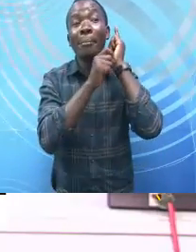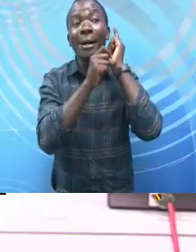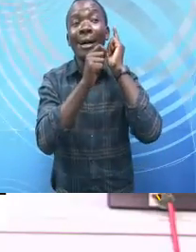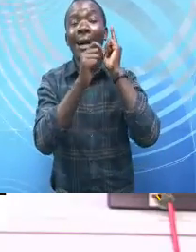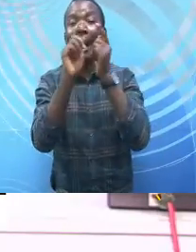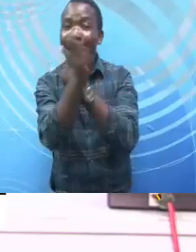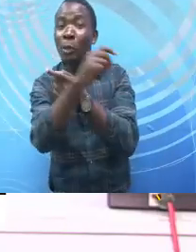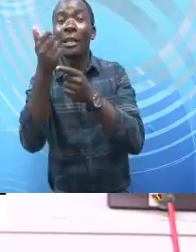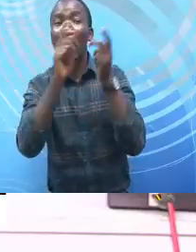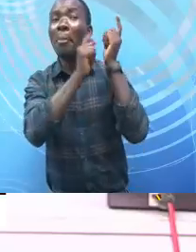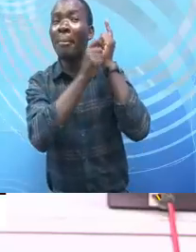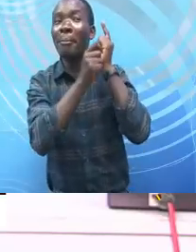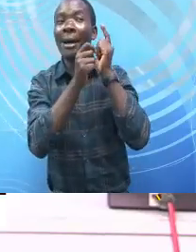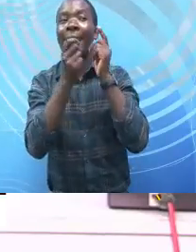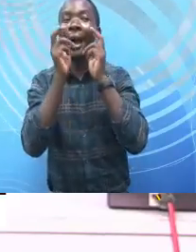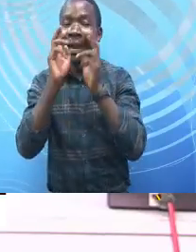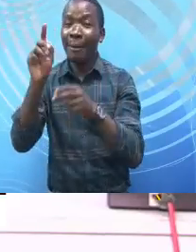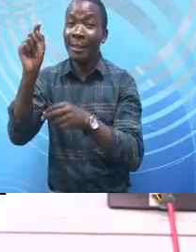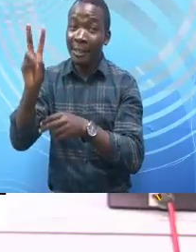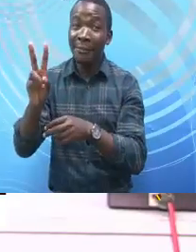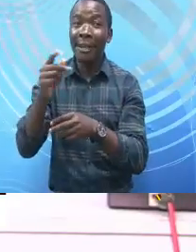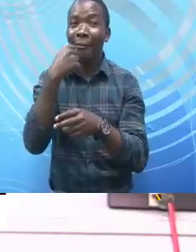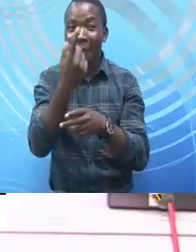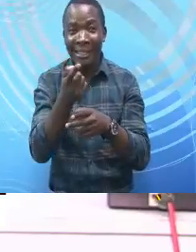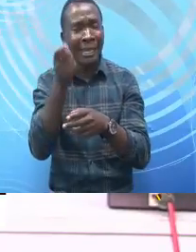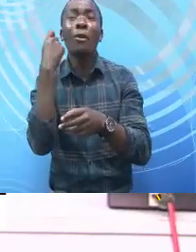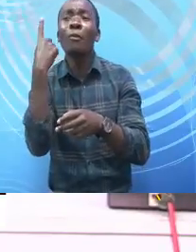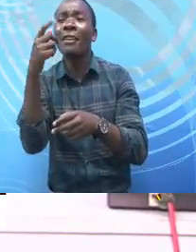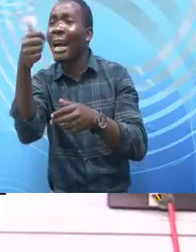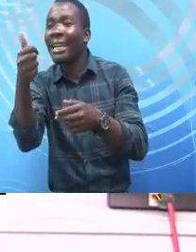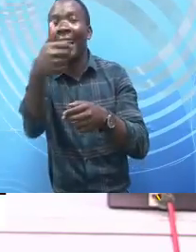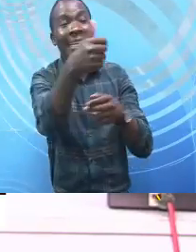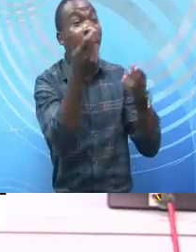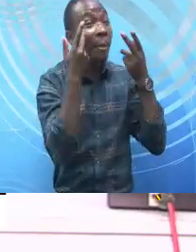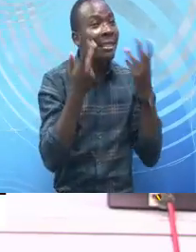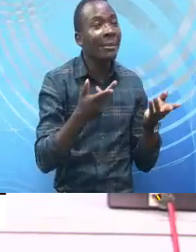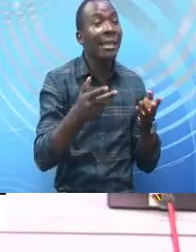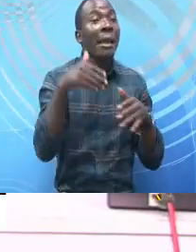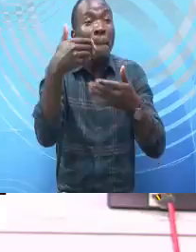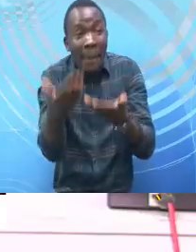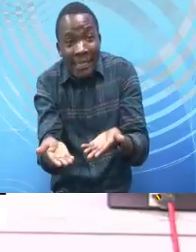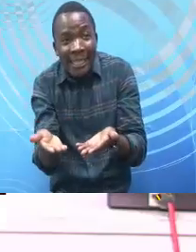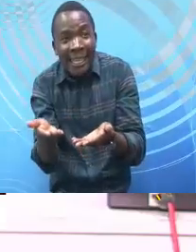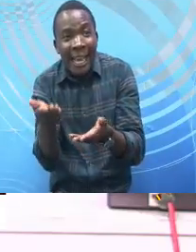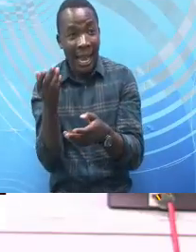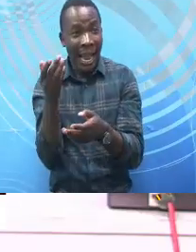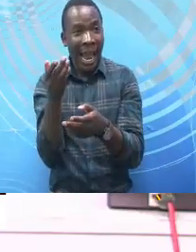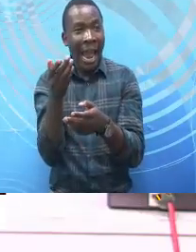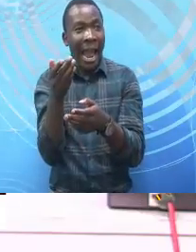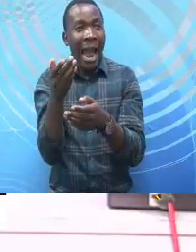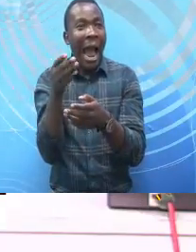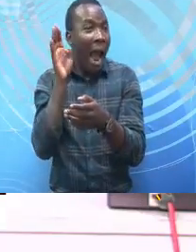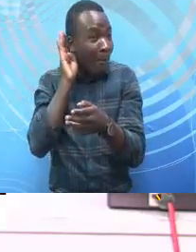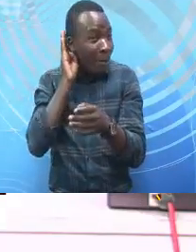kuyindi akaba televiziyo yuvuga amakuru akavuga ati reka nje kumva ibya coronavirus aho bigeze mwebwe ari amakuru ava muri